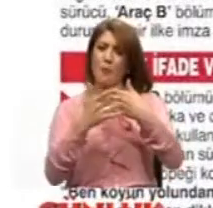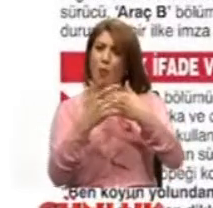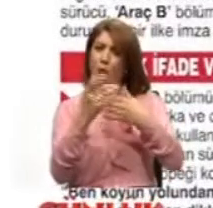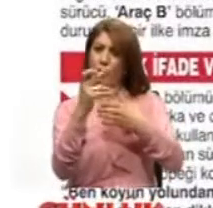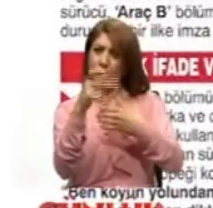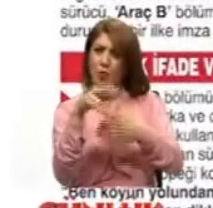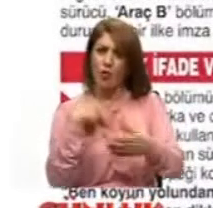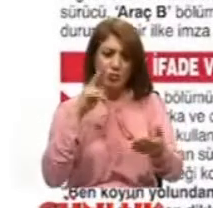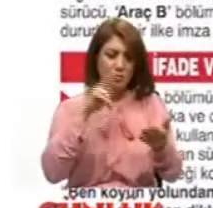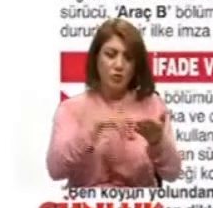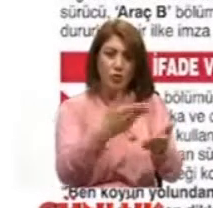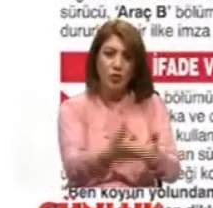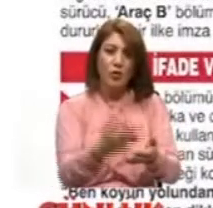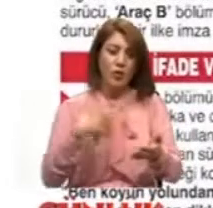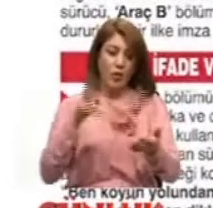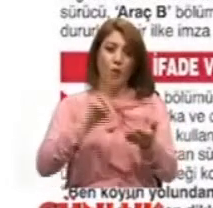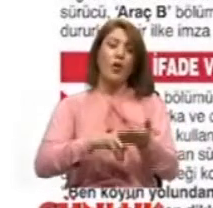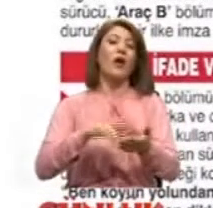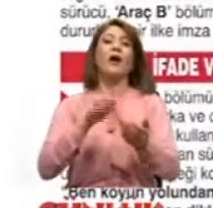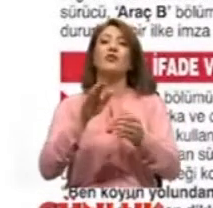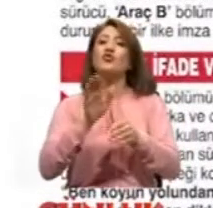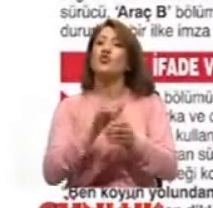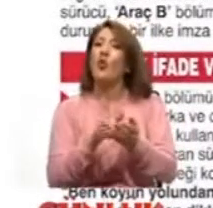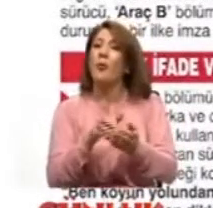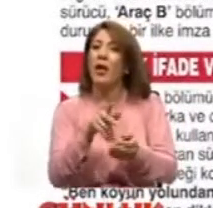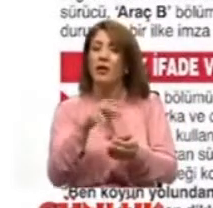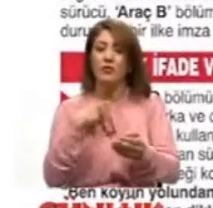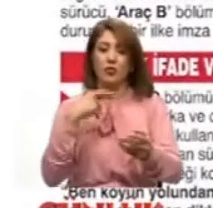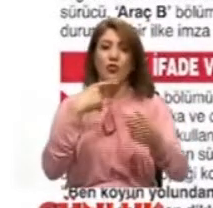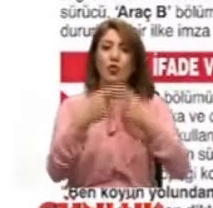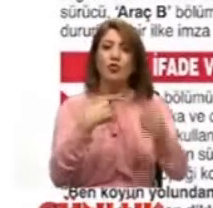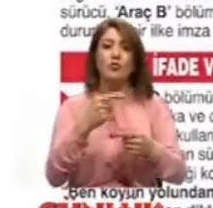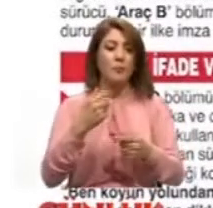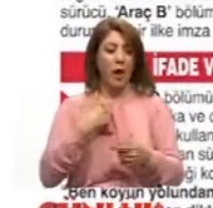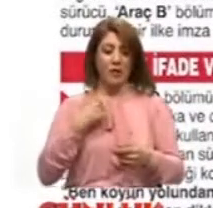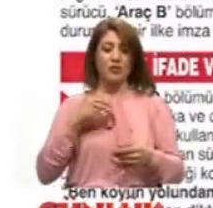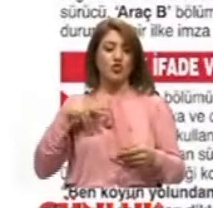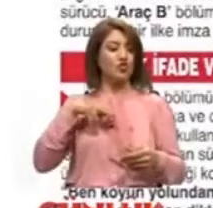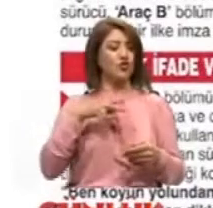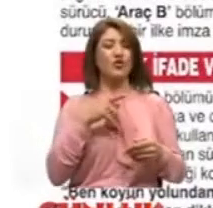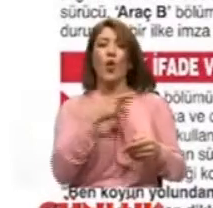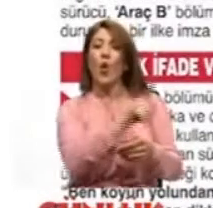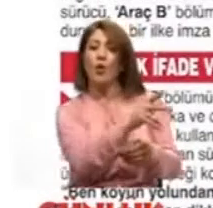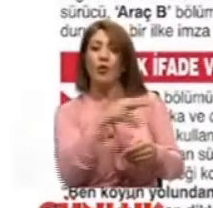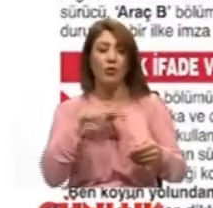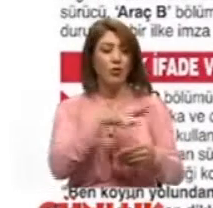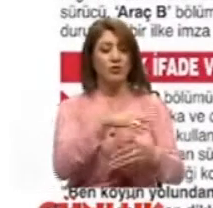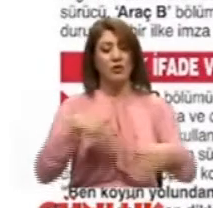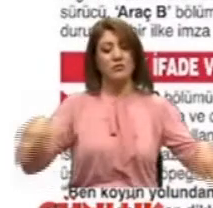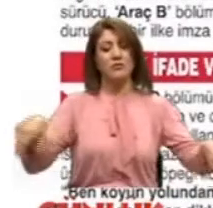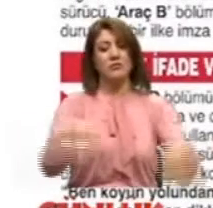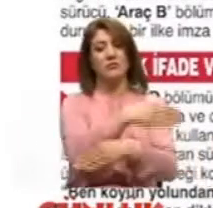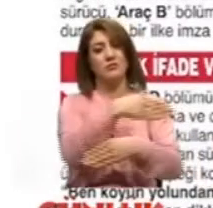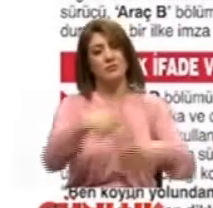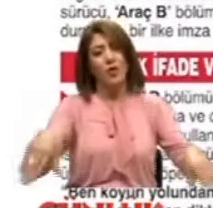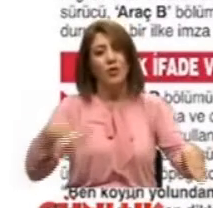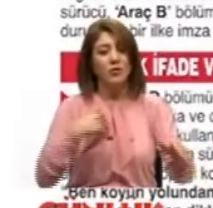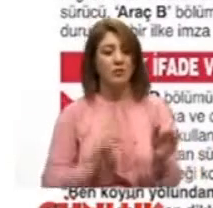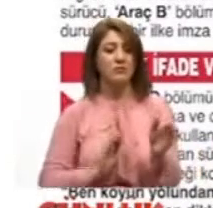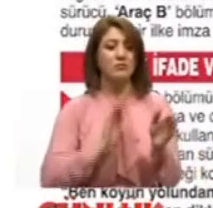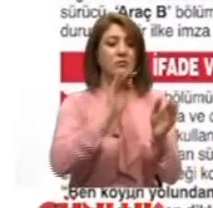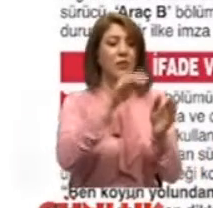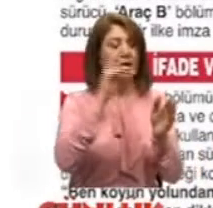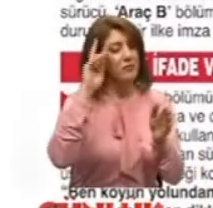tespit tutanağında ölen köpeği konuşturup ben köyün yolundan karşıdan karşıya geçerken dikkatsiz ve dalgın olduğumdan araba